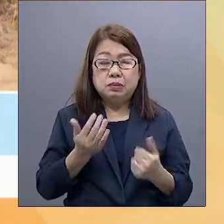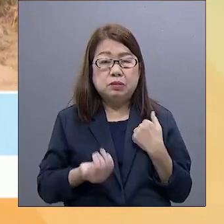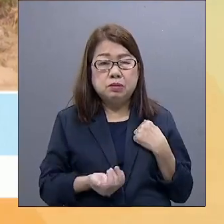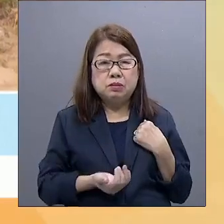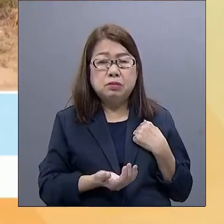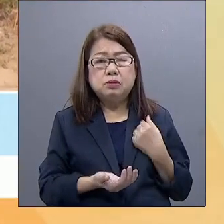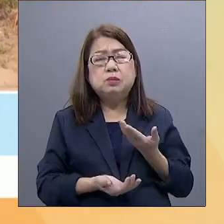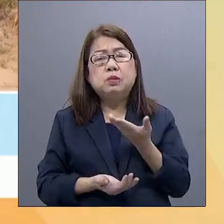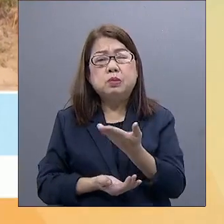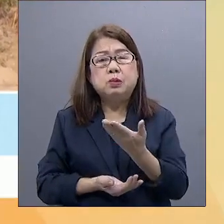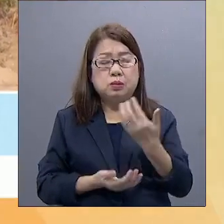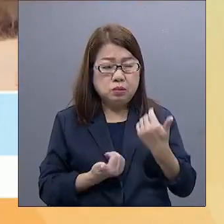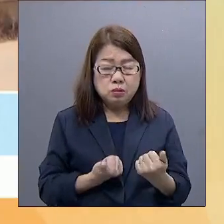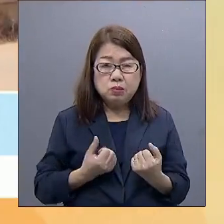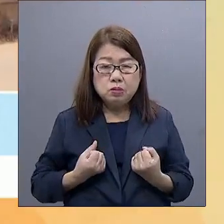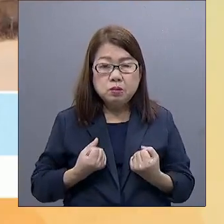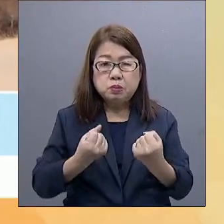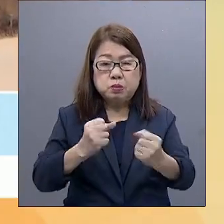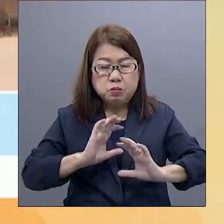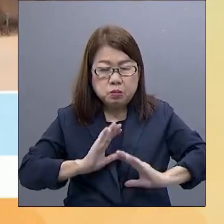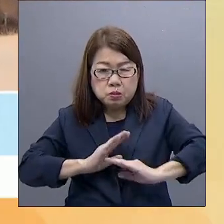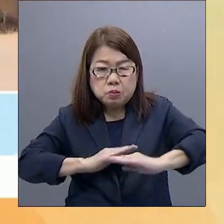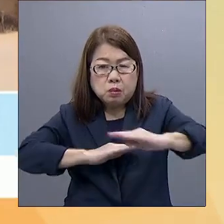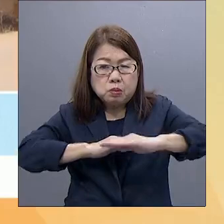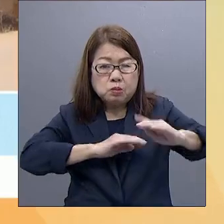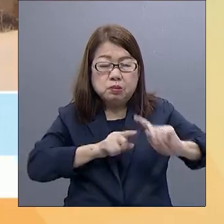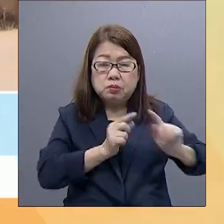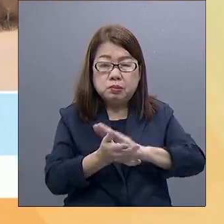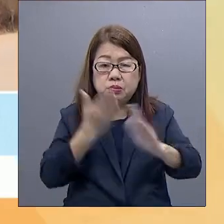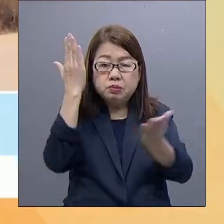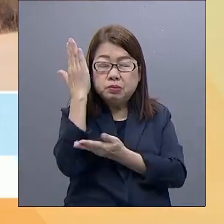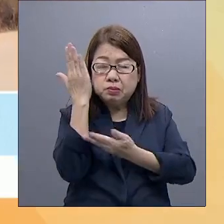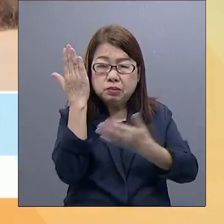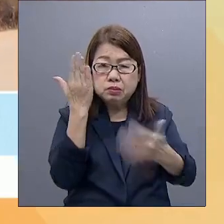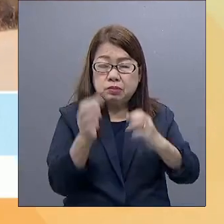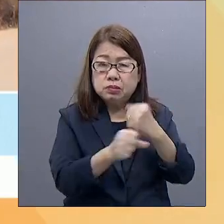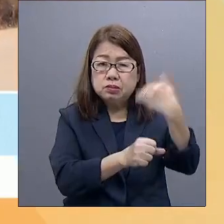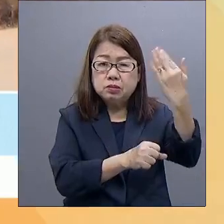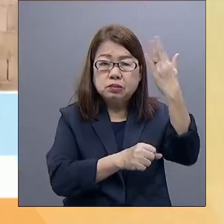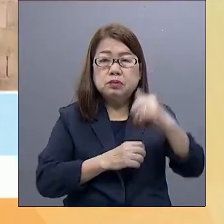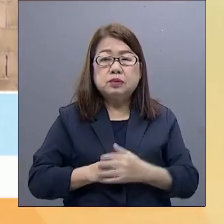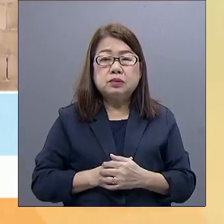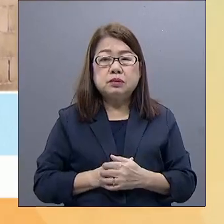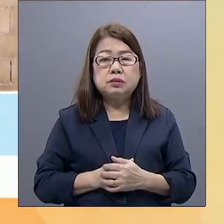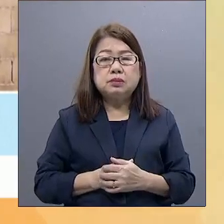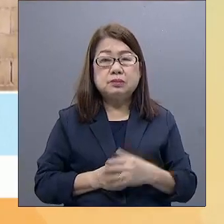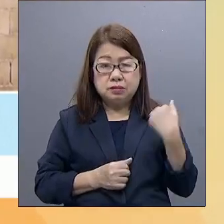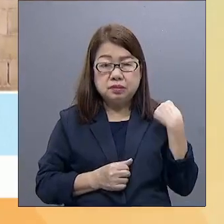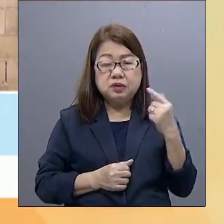มีการอนุญาตให้เอารถ เขาไปปรัพื้นทแล้วฮะอี้มกพคยกทถไหม ต